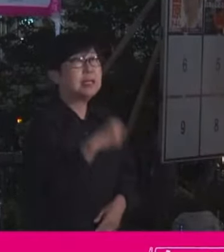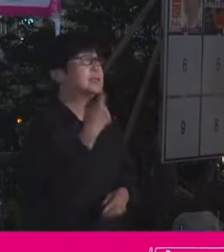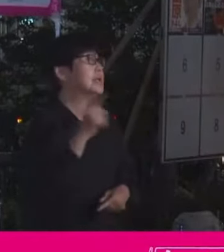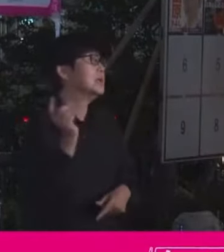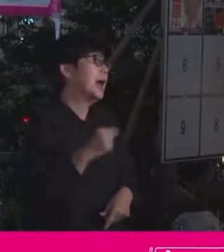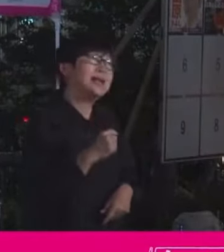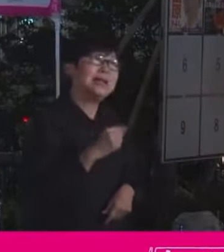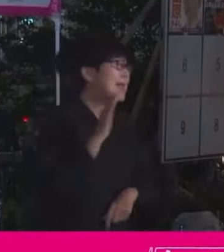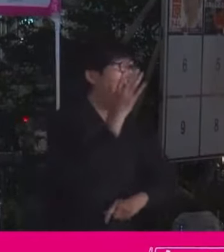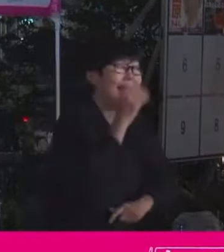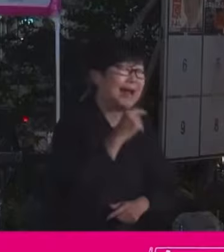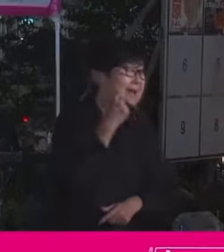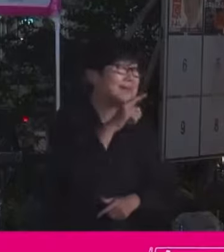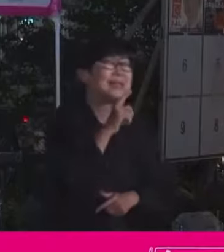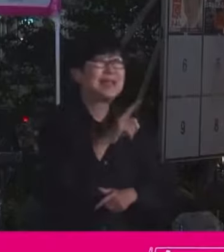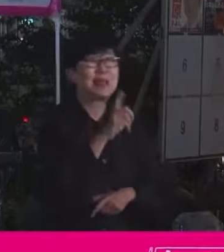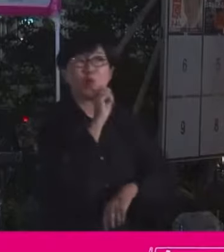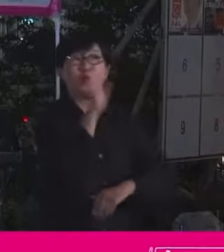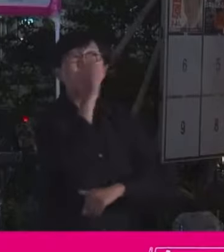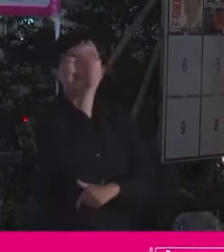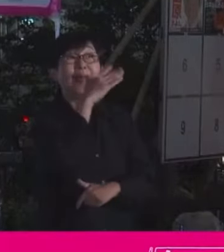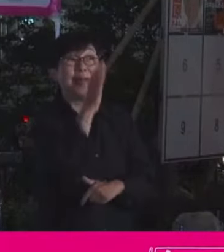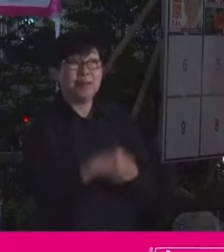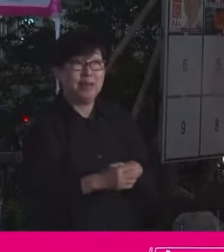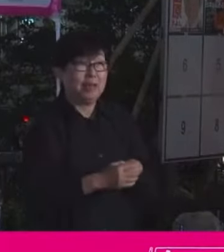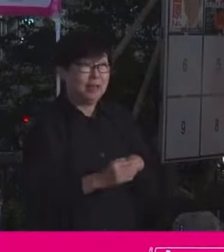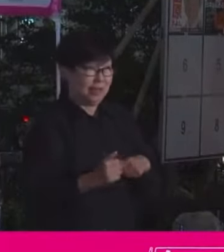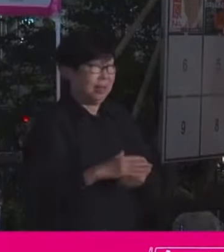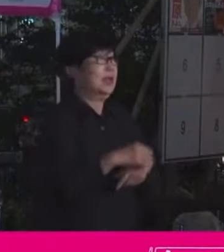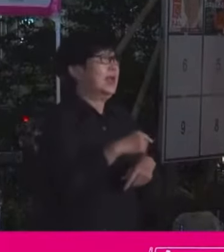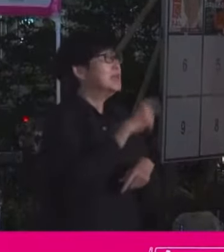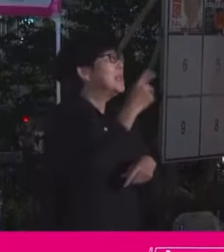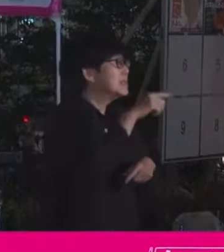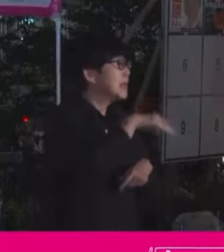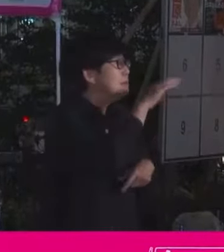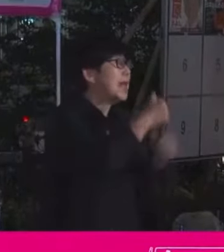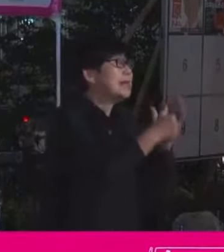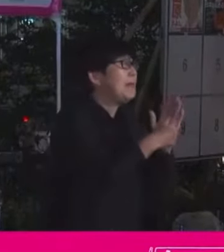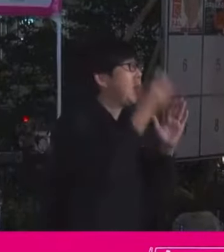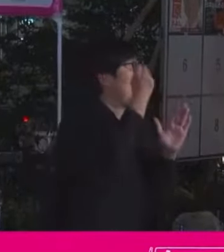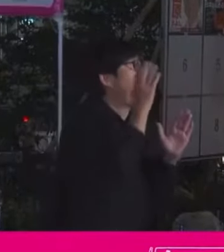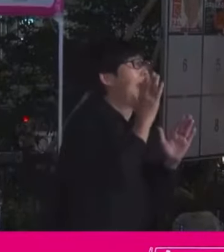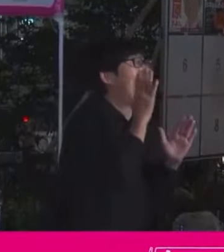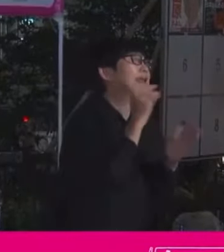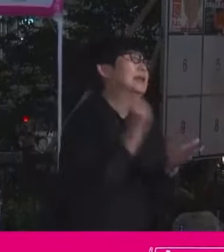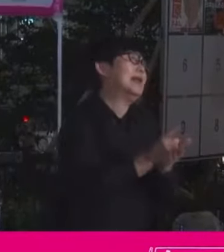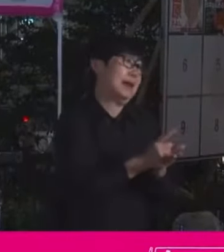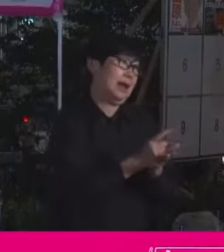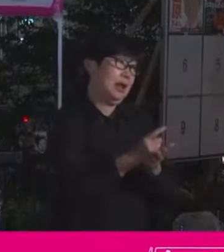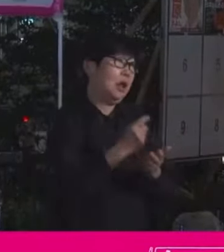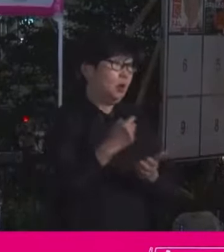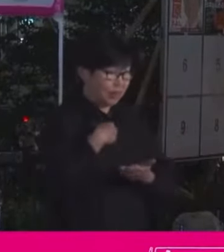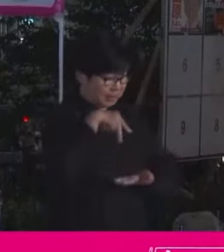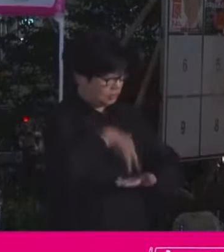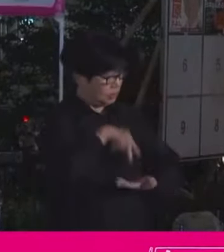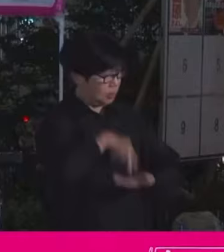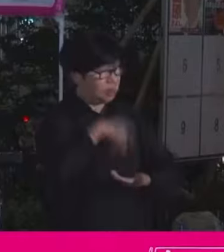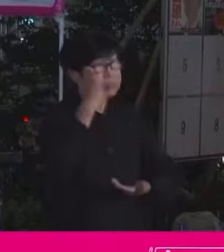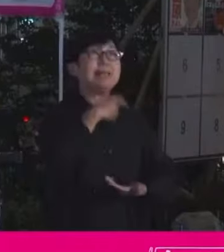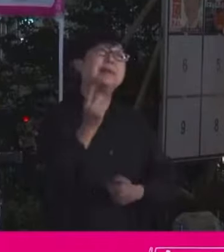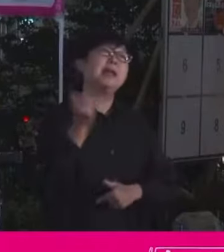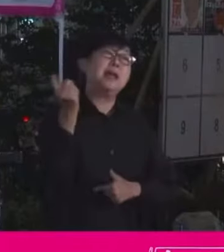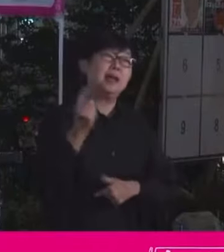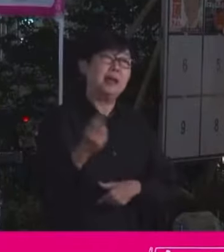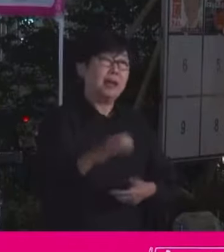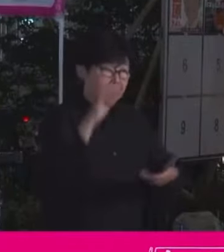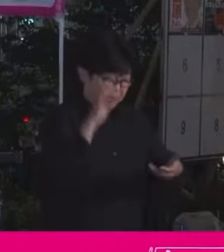なか呼ばないんです。いやいや、国会の中で先生って言ってるのはおっさんの名前覚えられへんだけ。でもこの人は私にとっての先生。ぜひ皆さんお話を聞